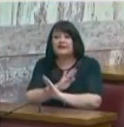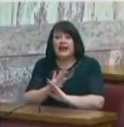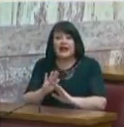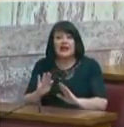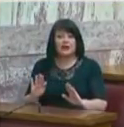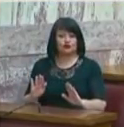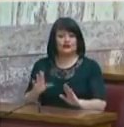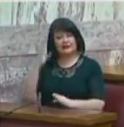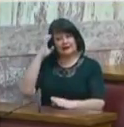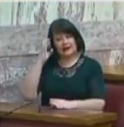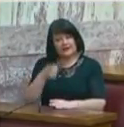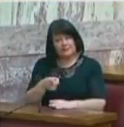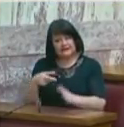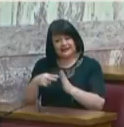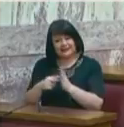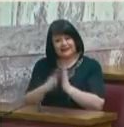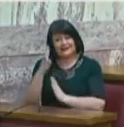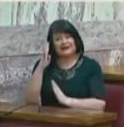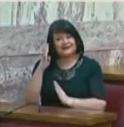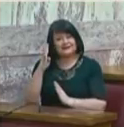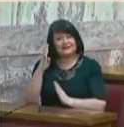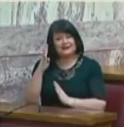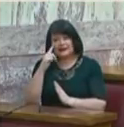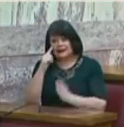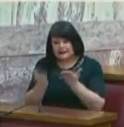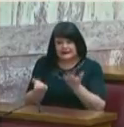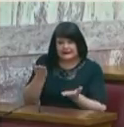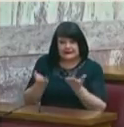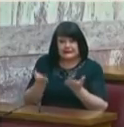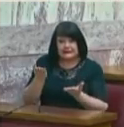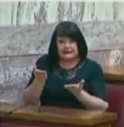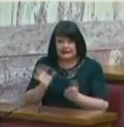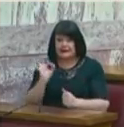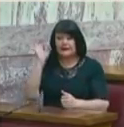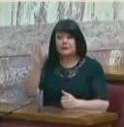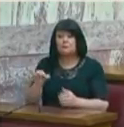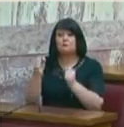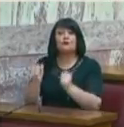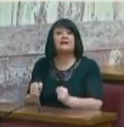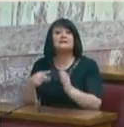Θυμίζω τι συνέβαινε το 2014 για να συγκρίνουμε πού βρισκόμαστε σήμερα το 2018.